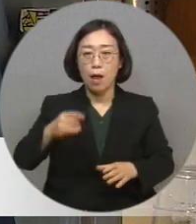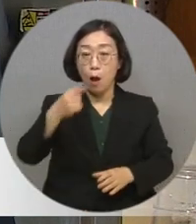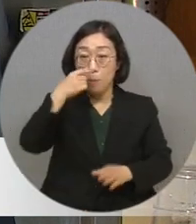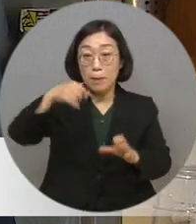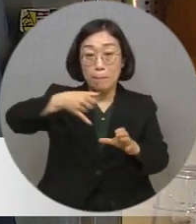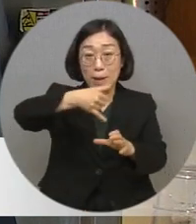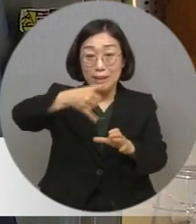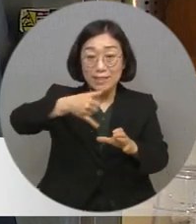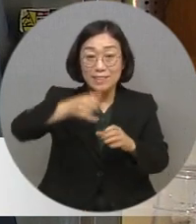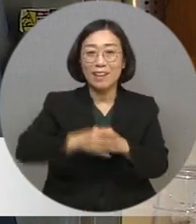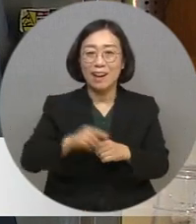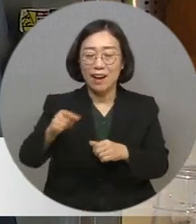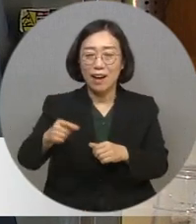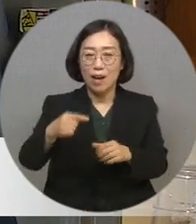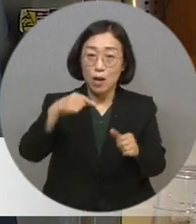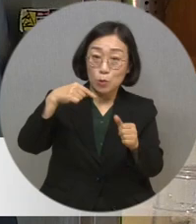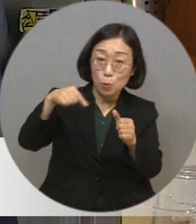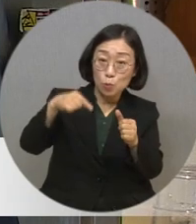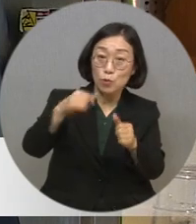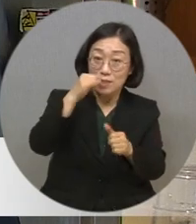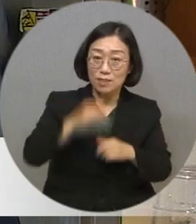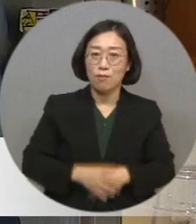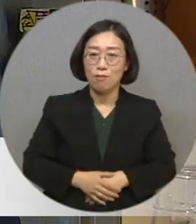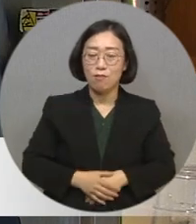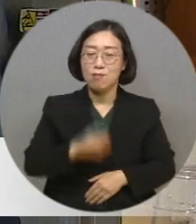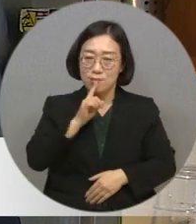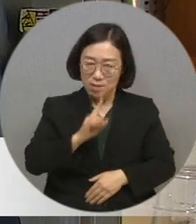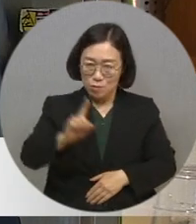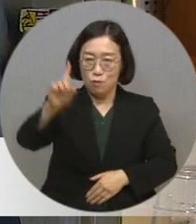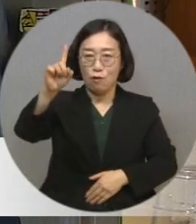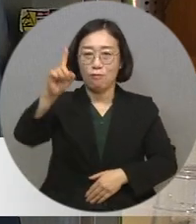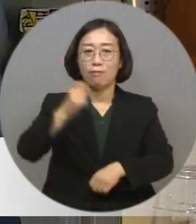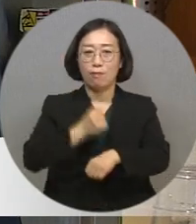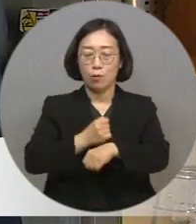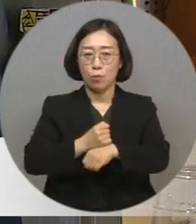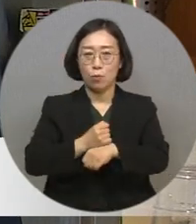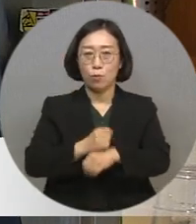바이스타 교육이 있다고 해서 네. 그